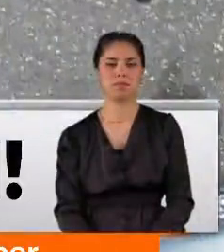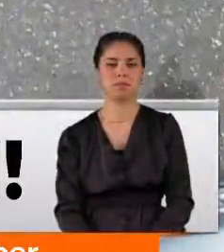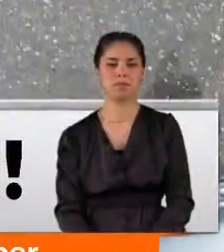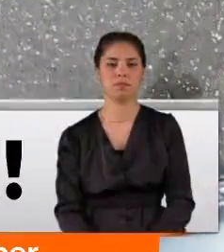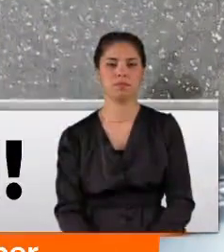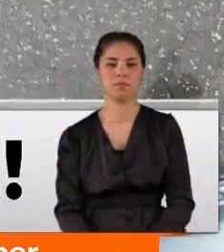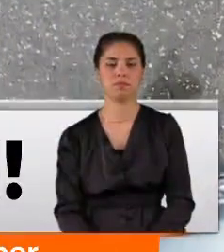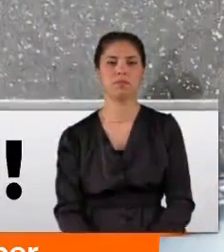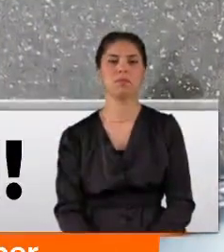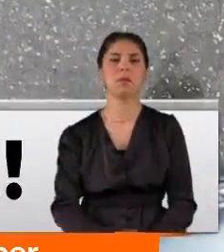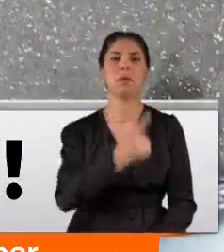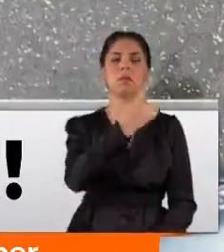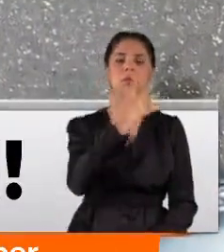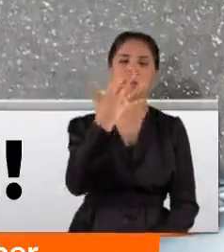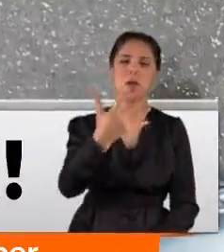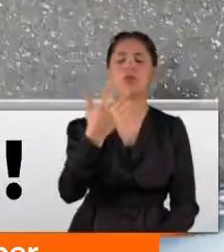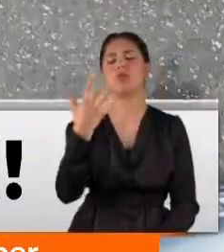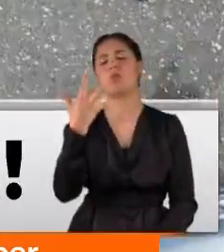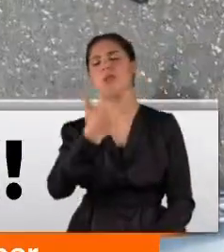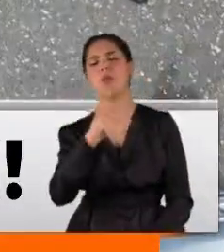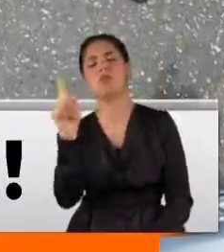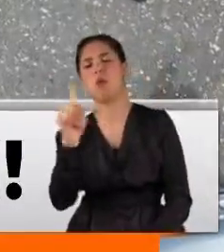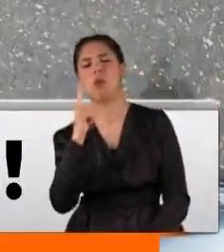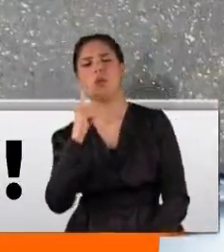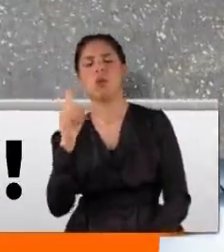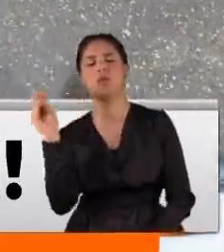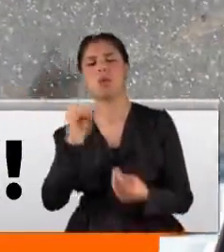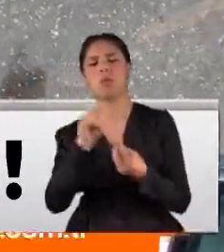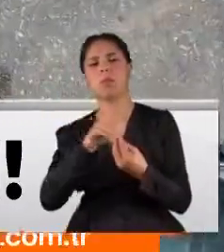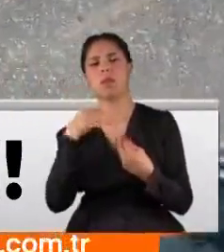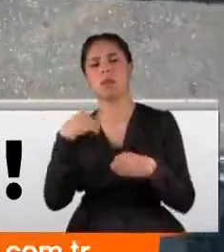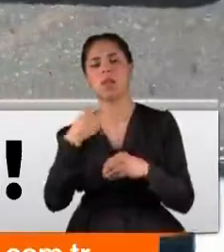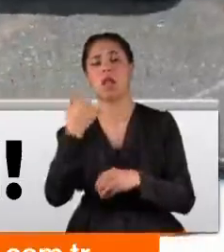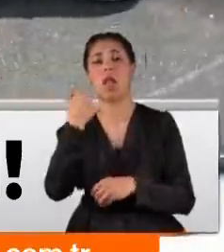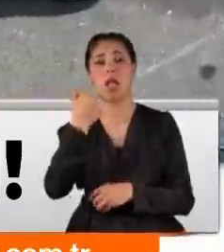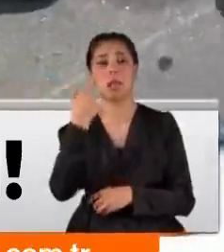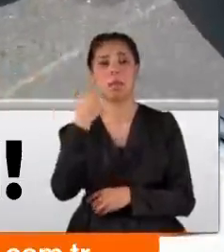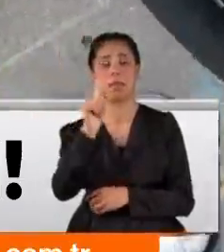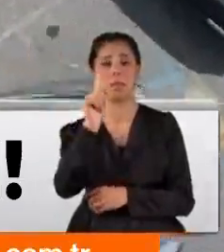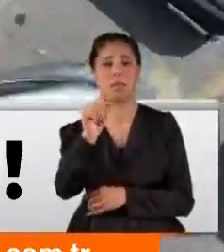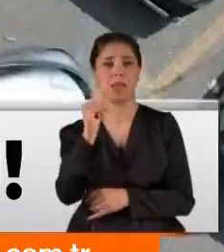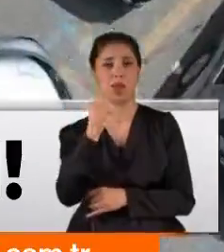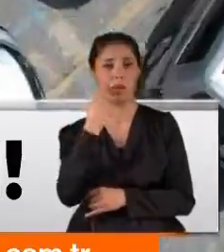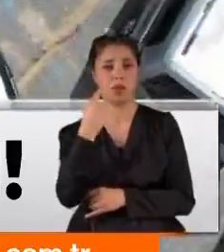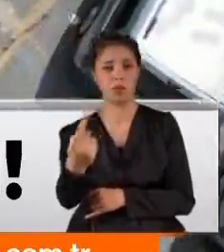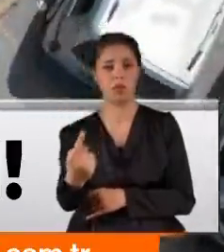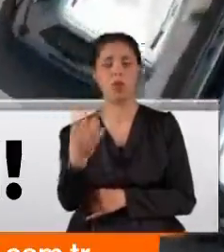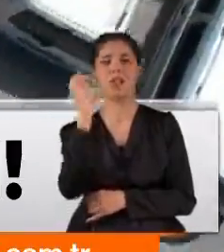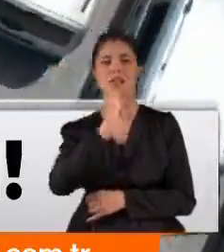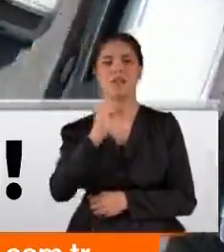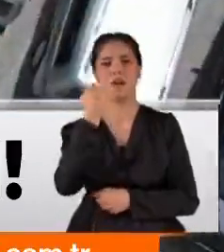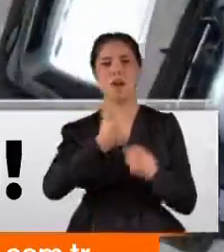Biri 5'e, 5'i 10'a, 10'u 20'ye satıyorlar. Sıfır araçları 6001 kilometre olarak gösteriyorlar ve satışa sunuyorlar.